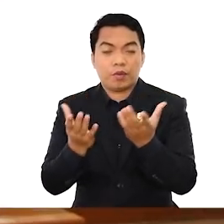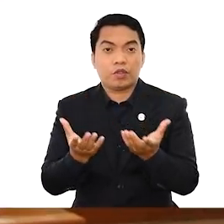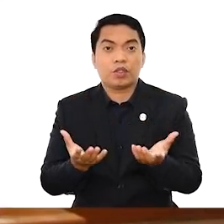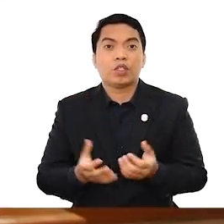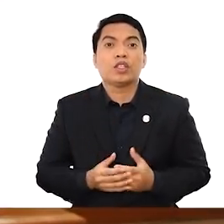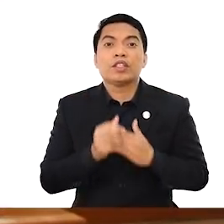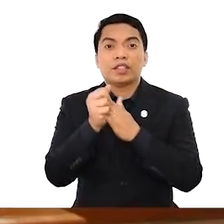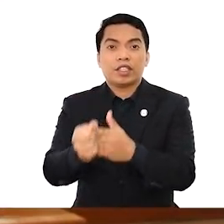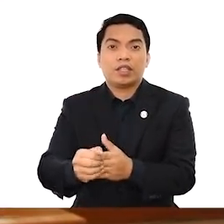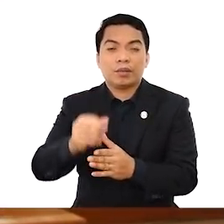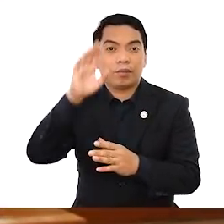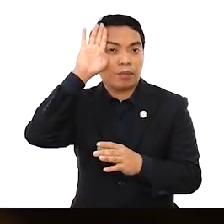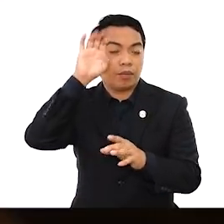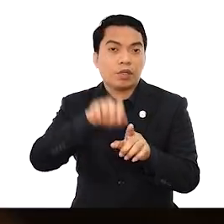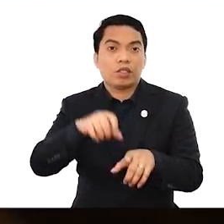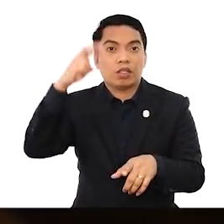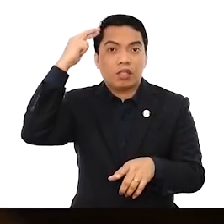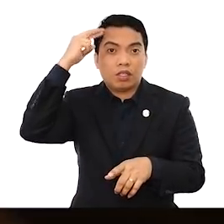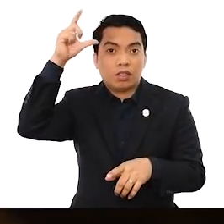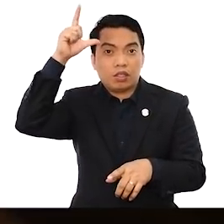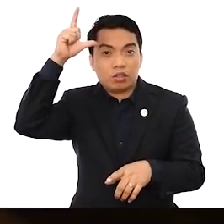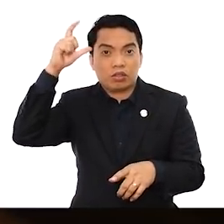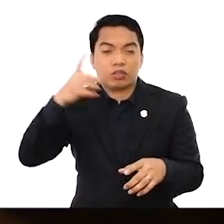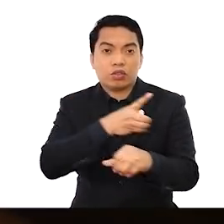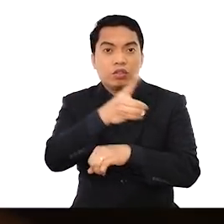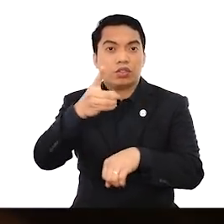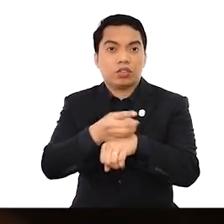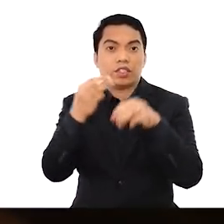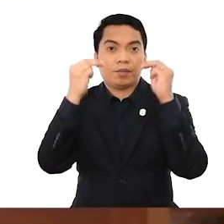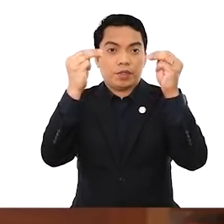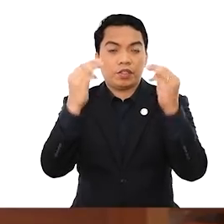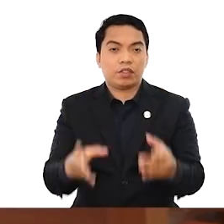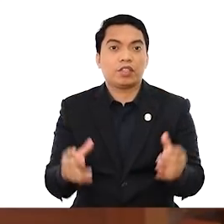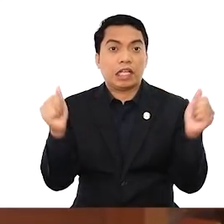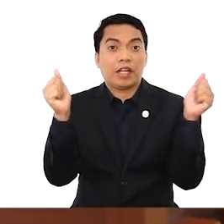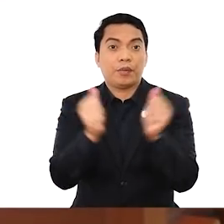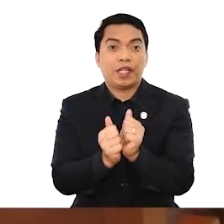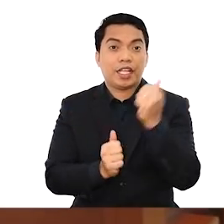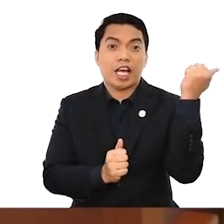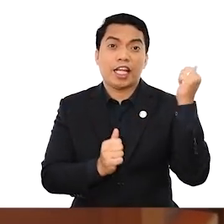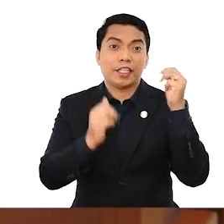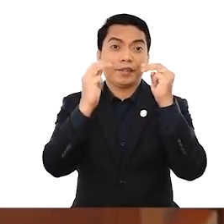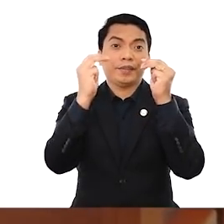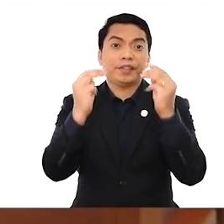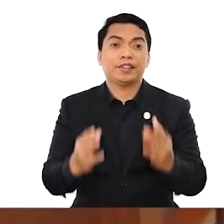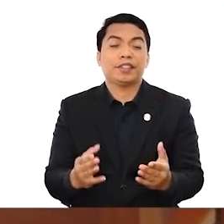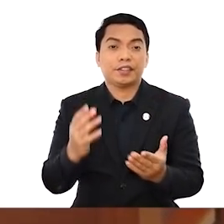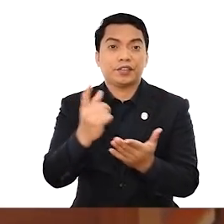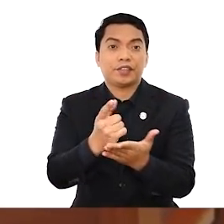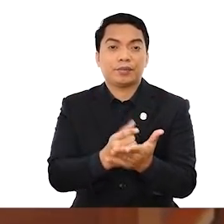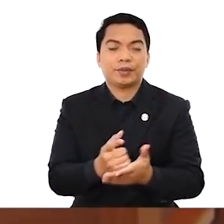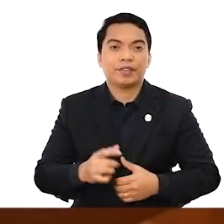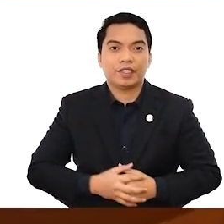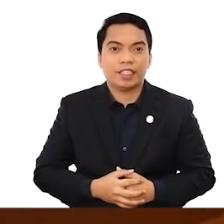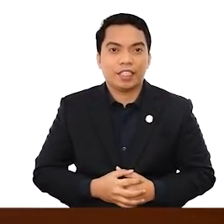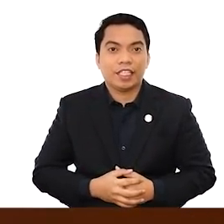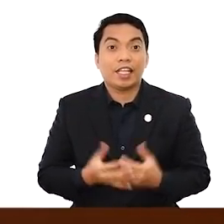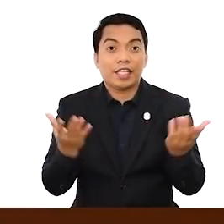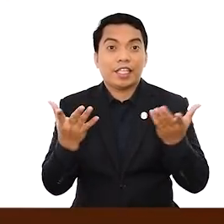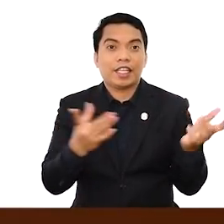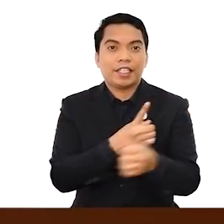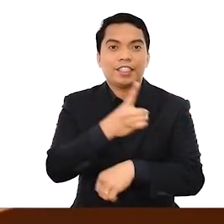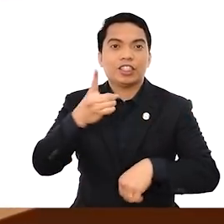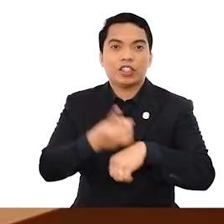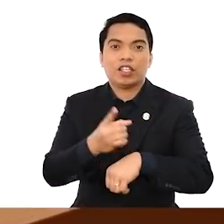na Ronaldo Losloso, ang tagapangasiwa ng distrito, kasama ang iba pang mga ministro ng Ebanghelyo dito